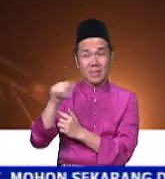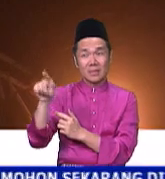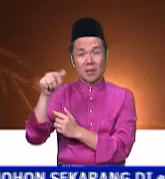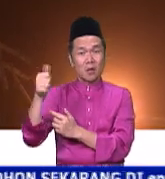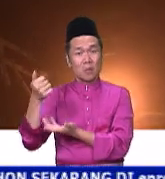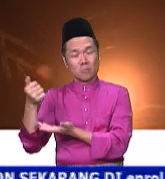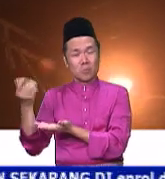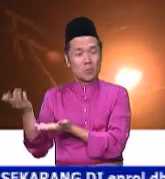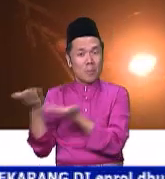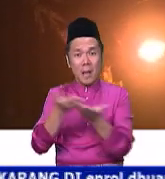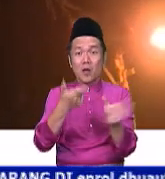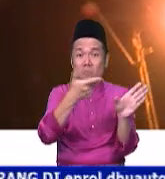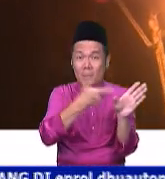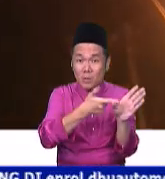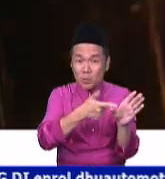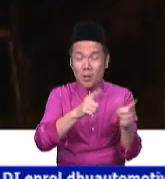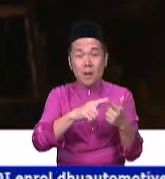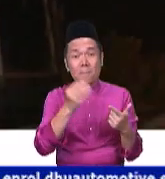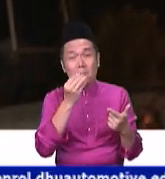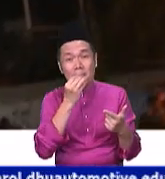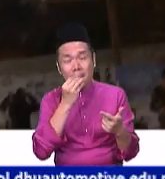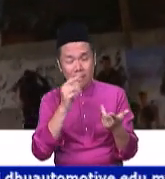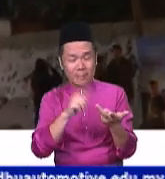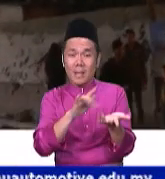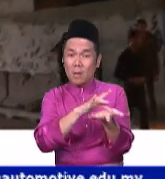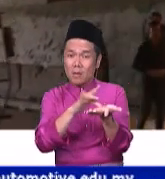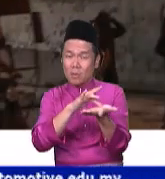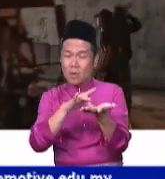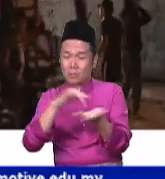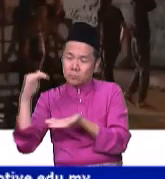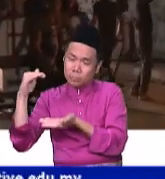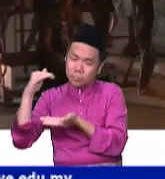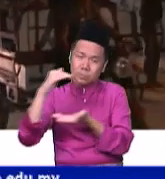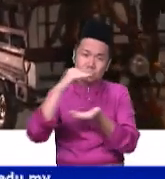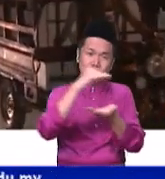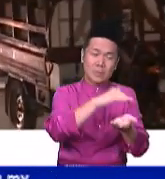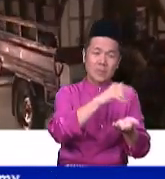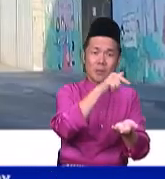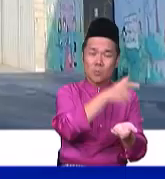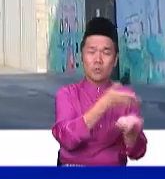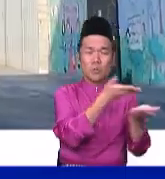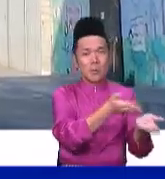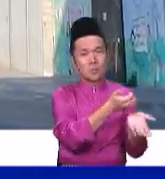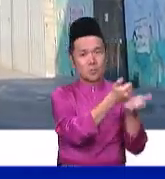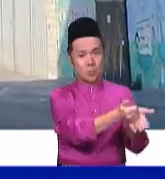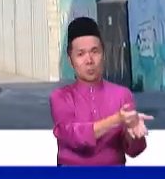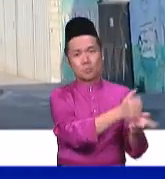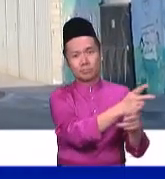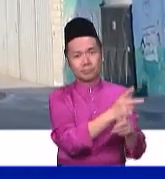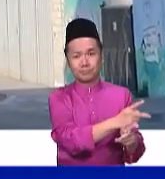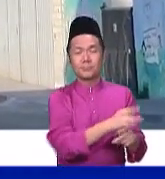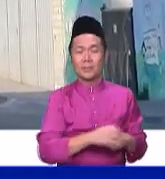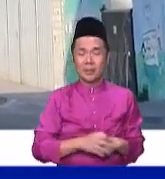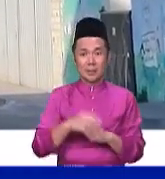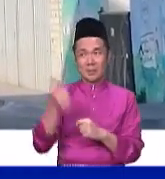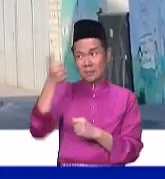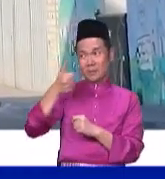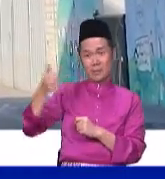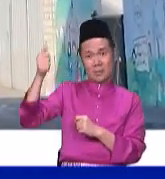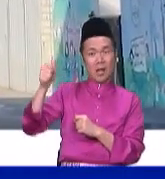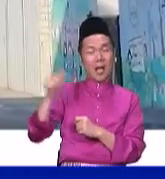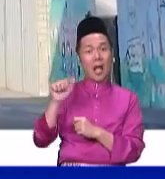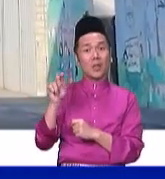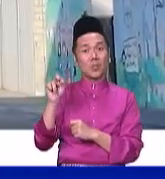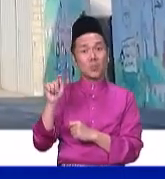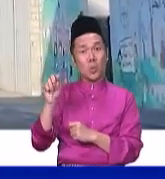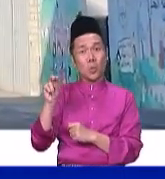membawa bahan bakar, makanan dan bekalan perubatan termasuk mengerahkan aktivis kemanusiaan. Setiausaha agungnya Antonio